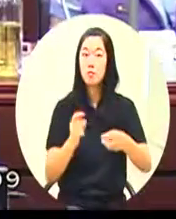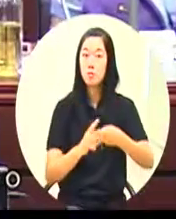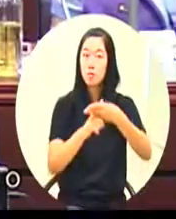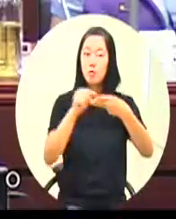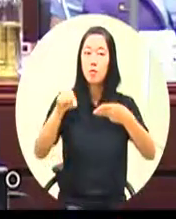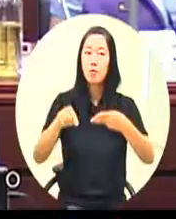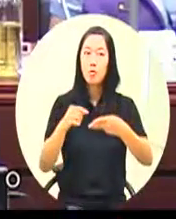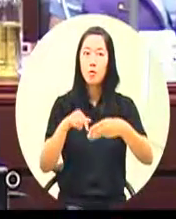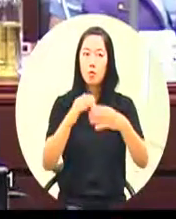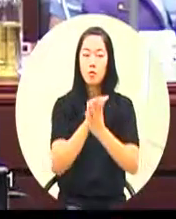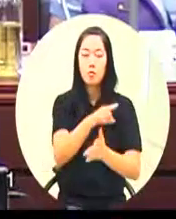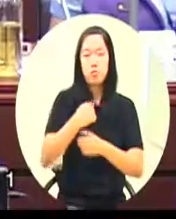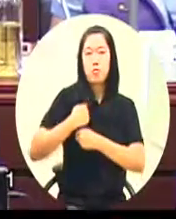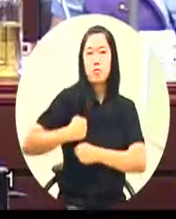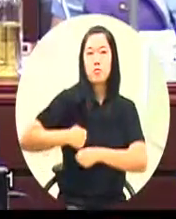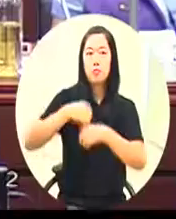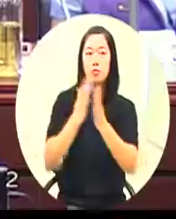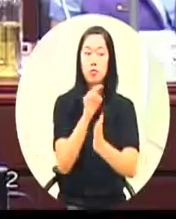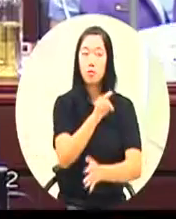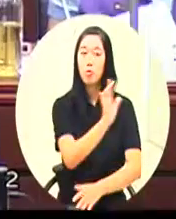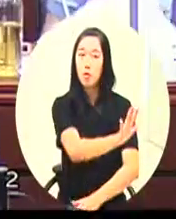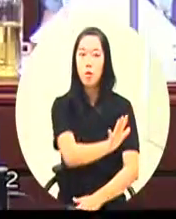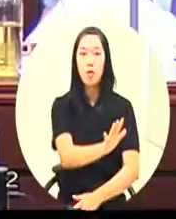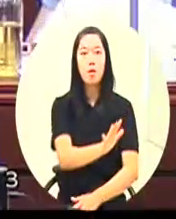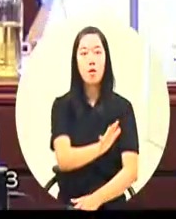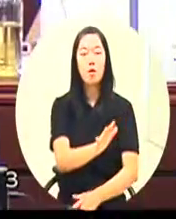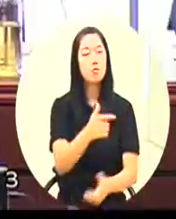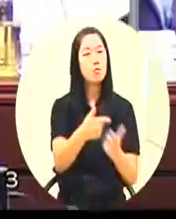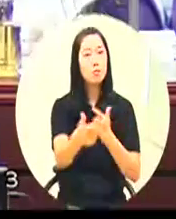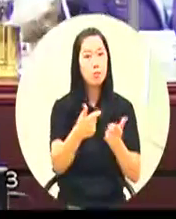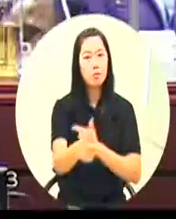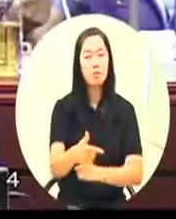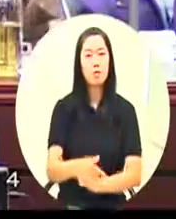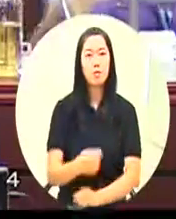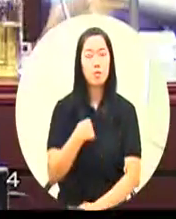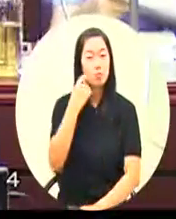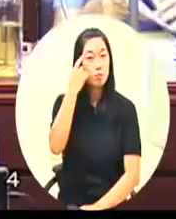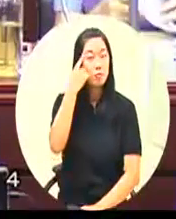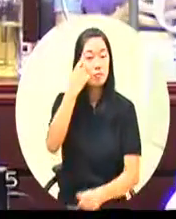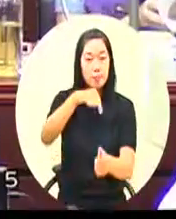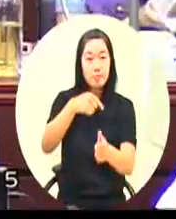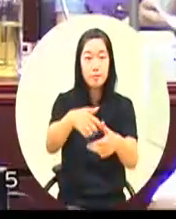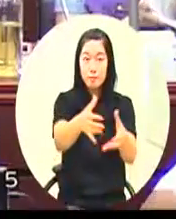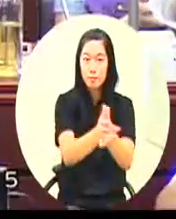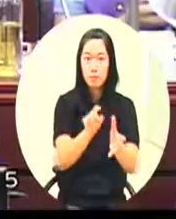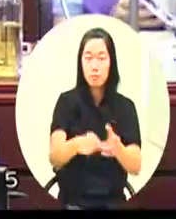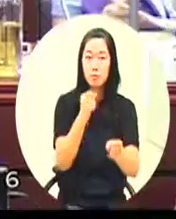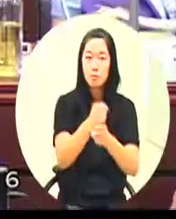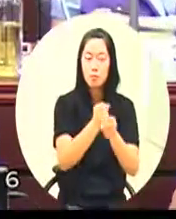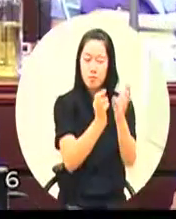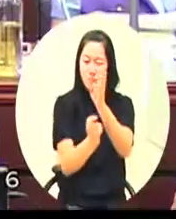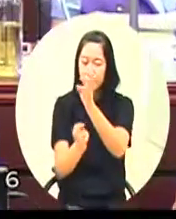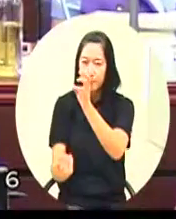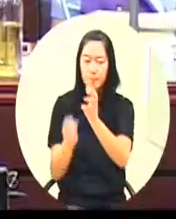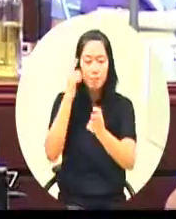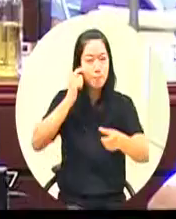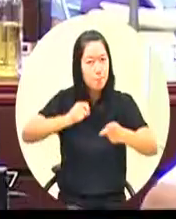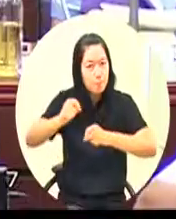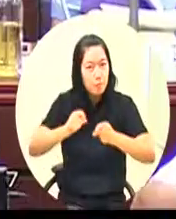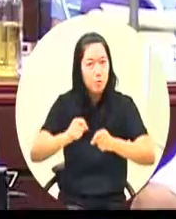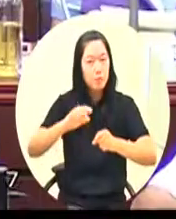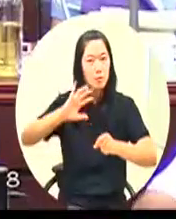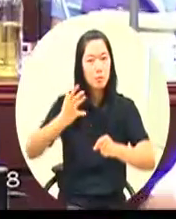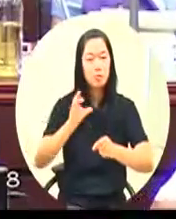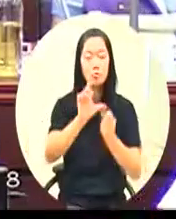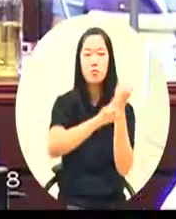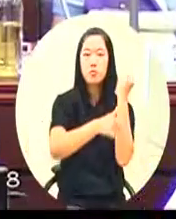宜说是军人的这个身份继续在校园里头。所以我看教育部现在当然在做一个整体规划，但是方案还没有整个